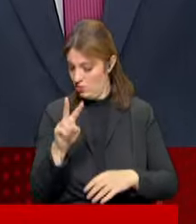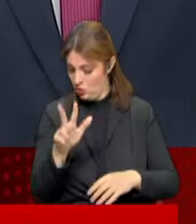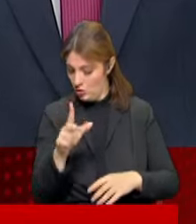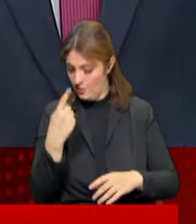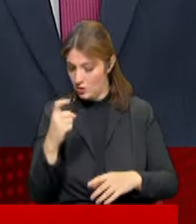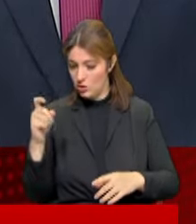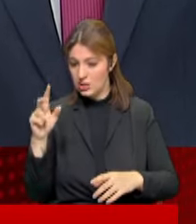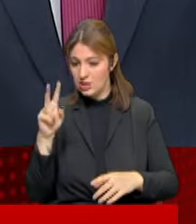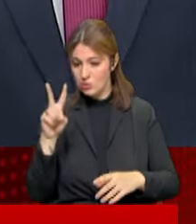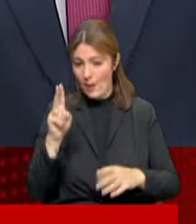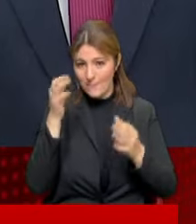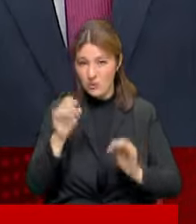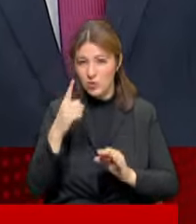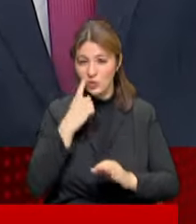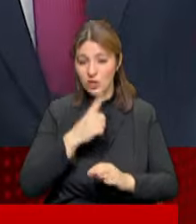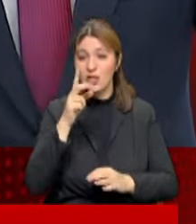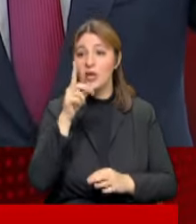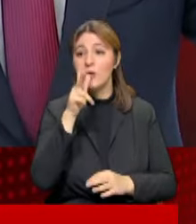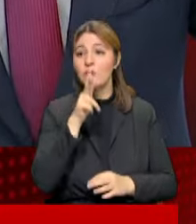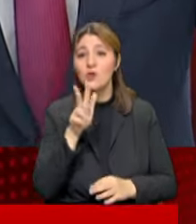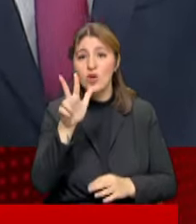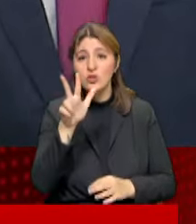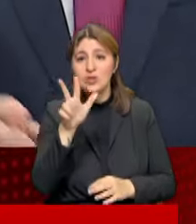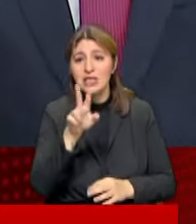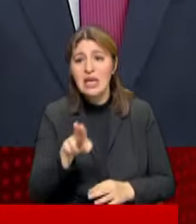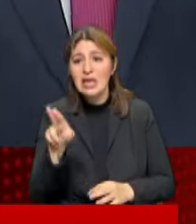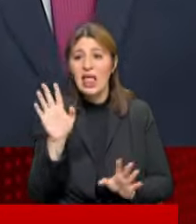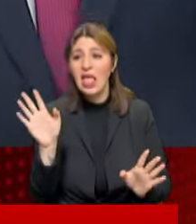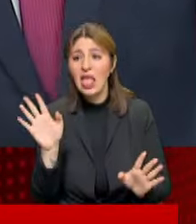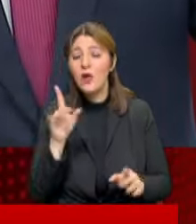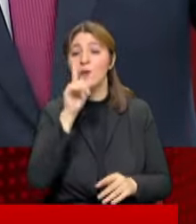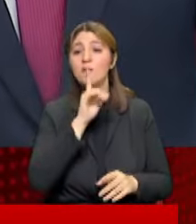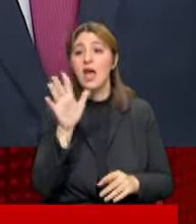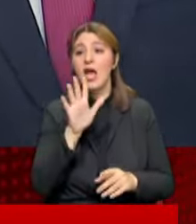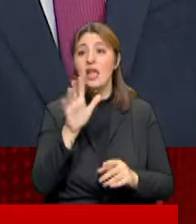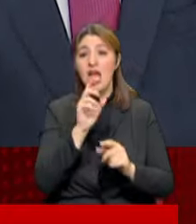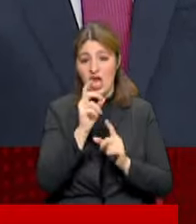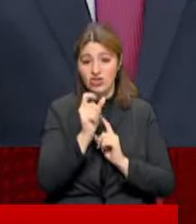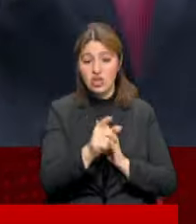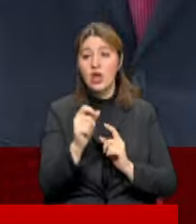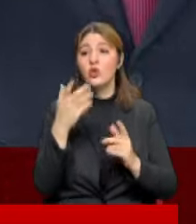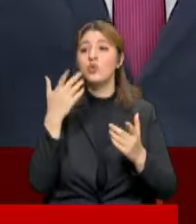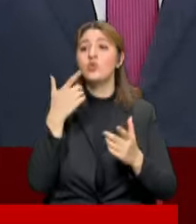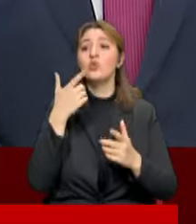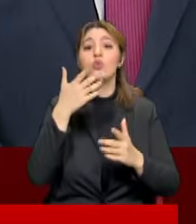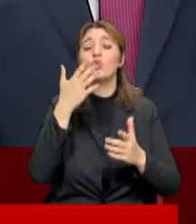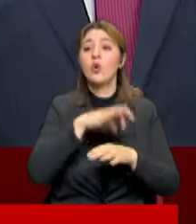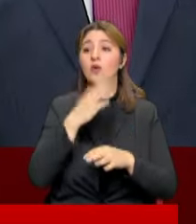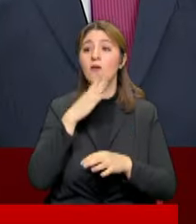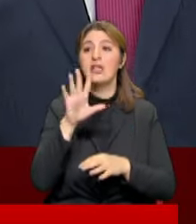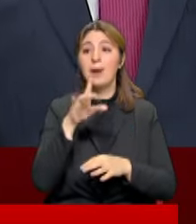1923'te başlayan bu Cumhuriyet 337 Doktor 150 ilçede doktor yok 40.000 köy var